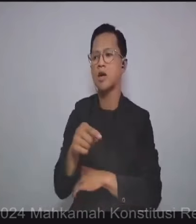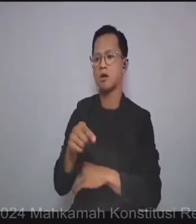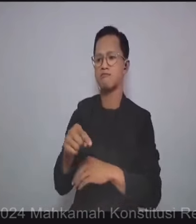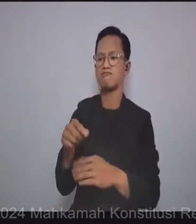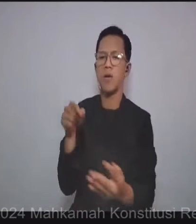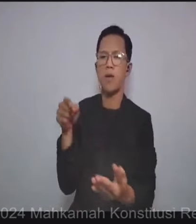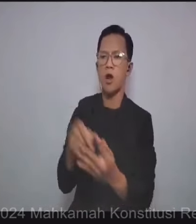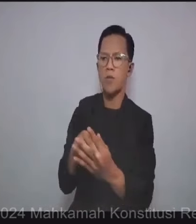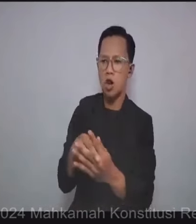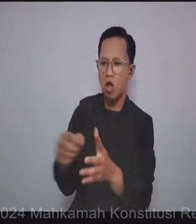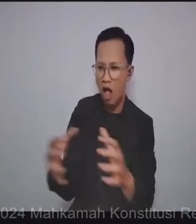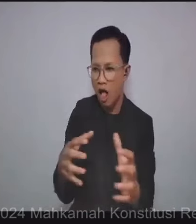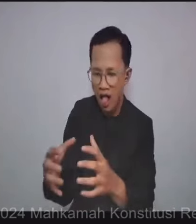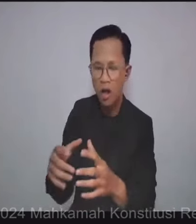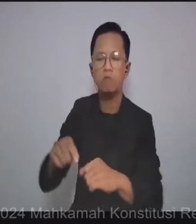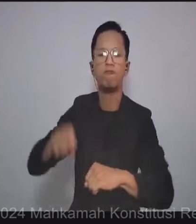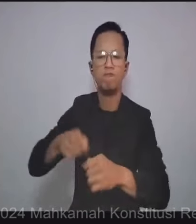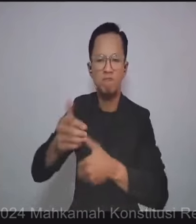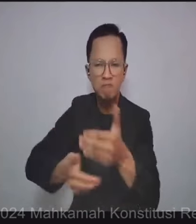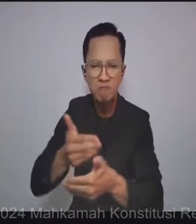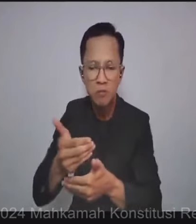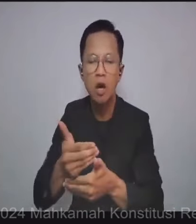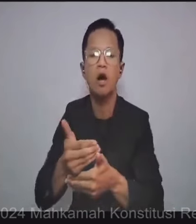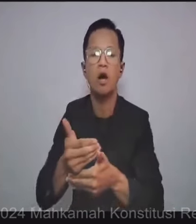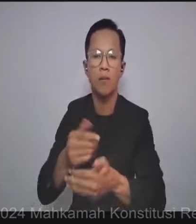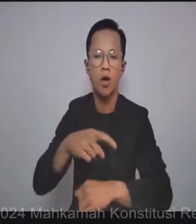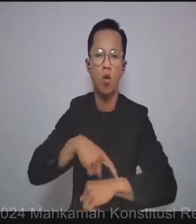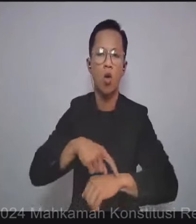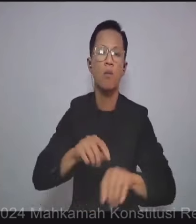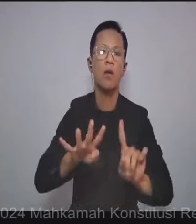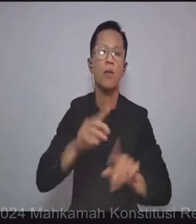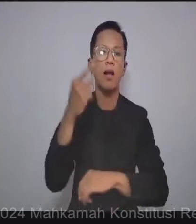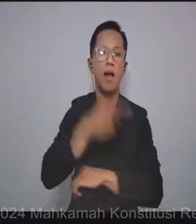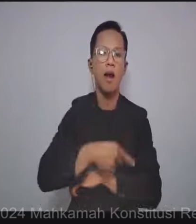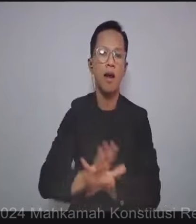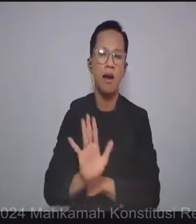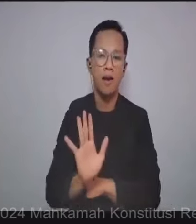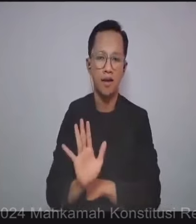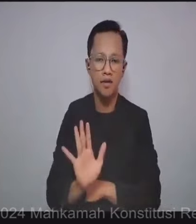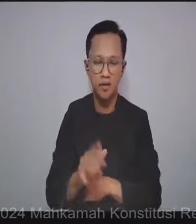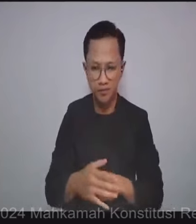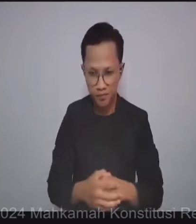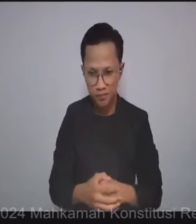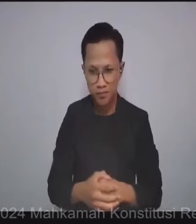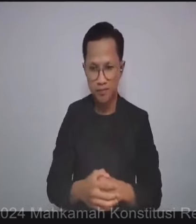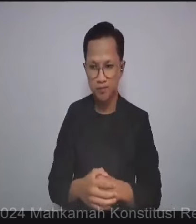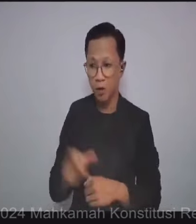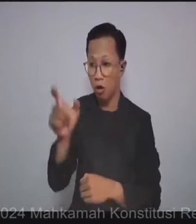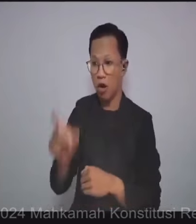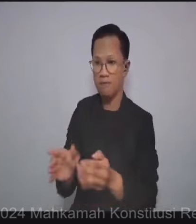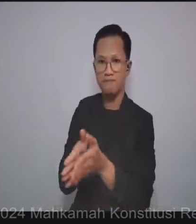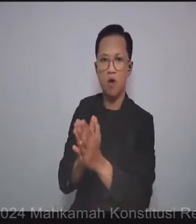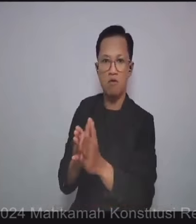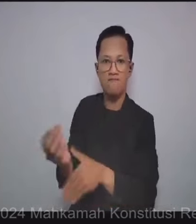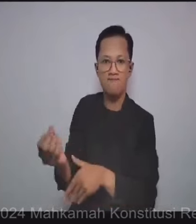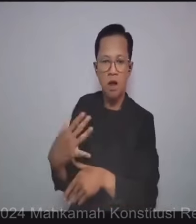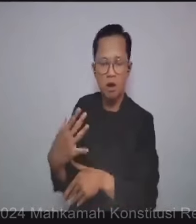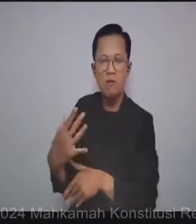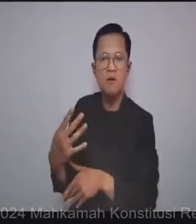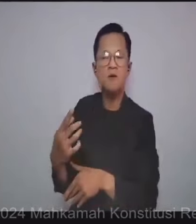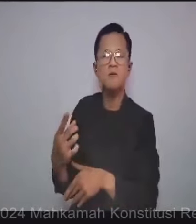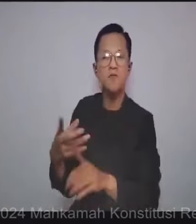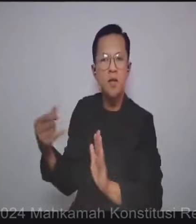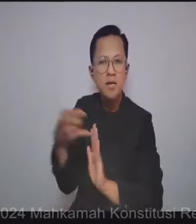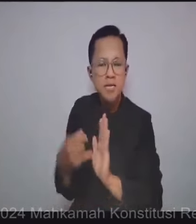umum berdasarkan uraian pertimbangan hukum di atas Eksepsi term dan Eksepsi pihak terkait yang pada intinya